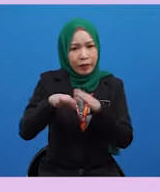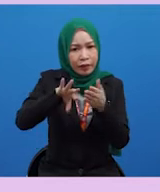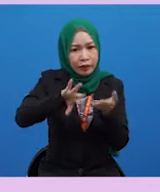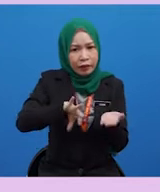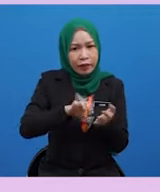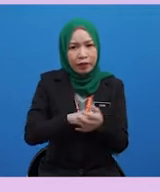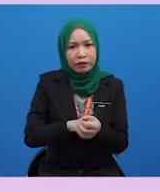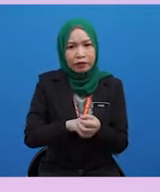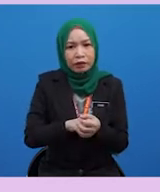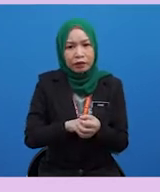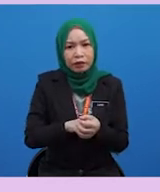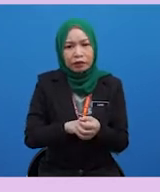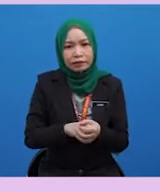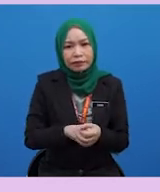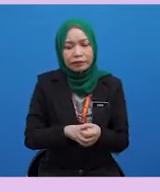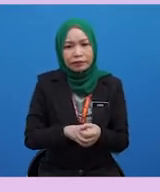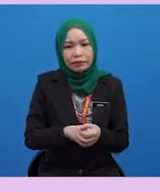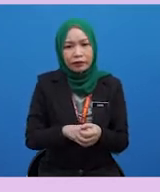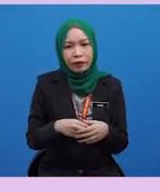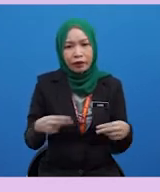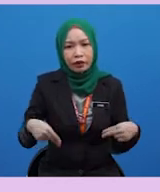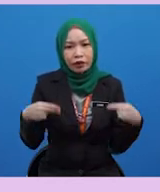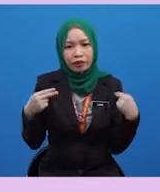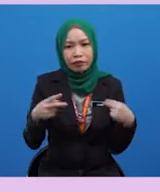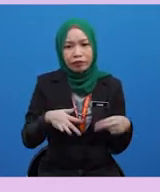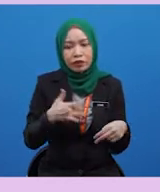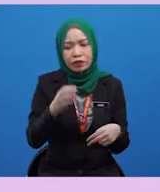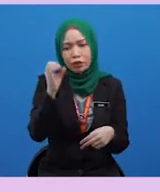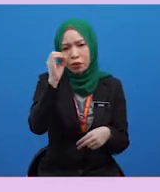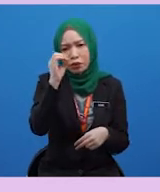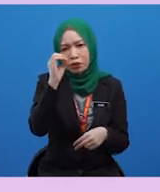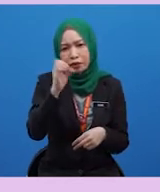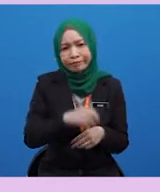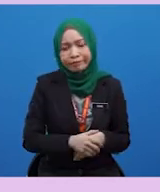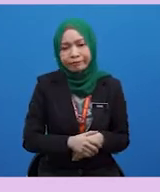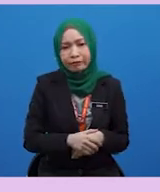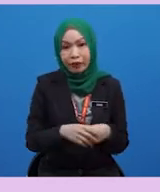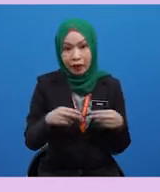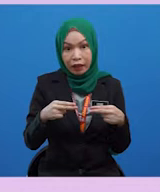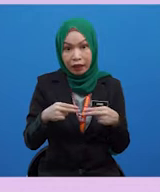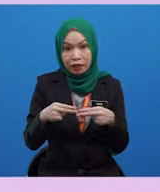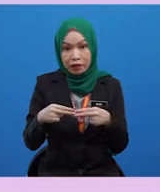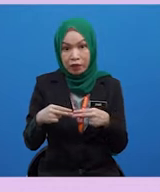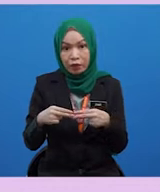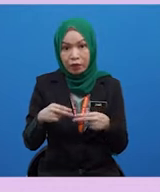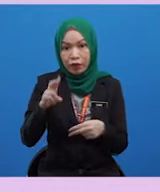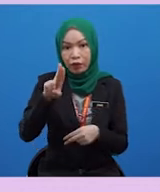tali. Kesepuluh, hubungan umum khusus. Contoh